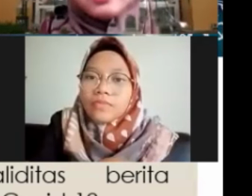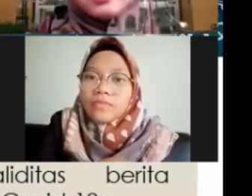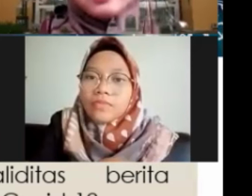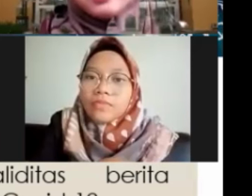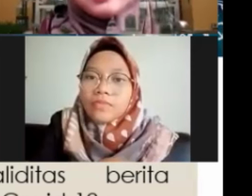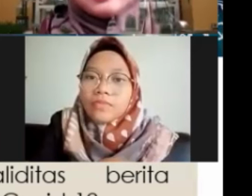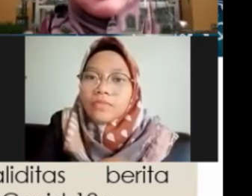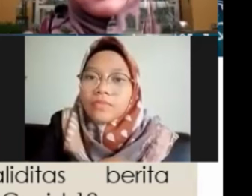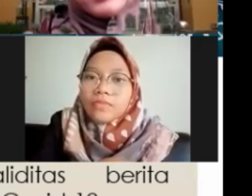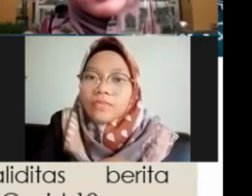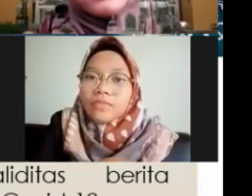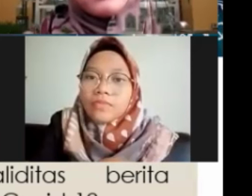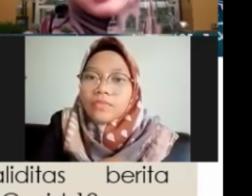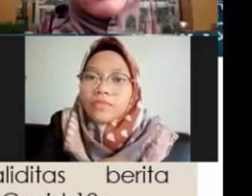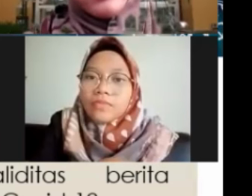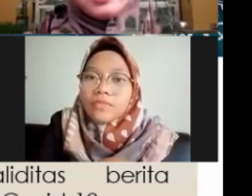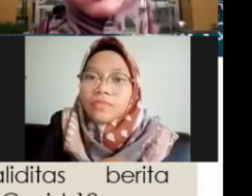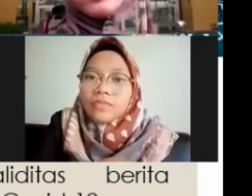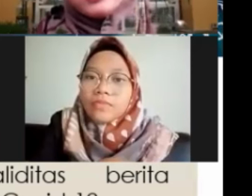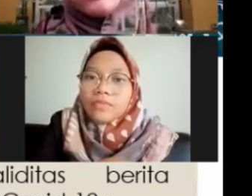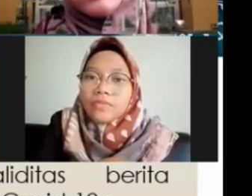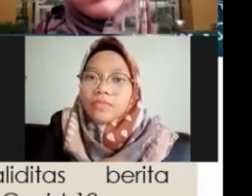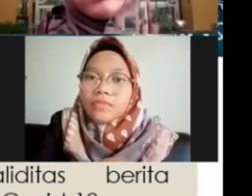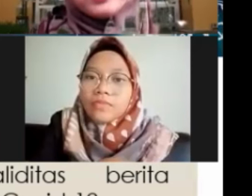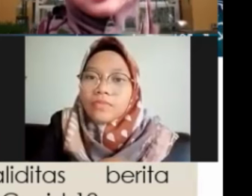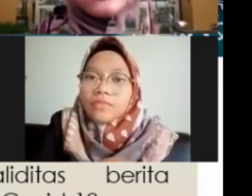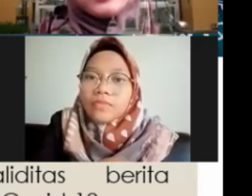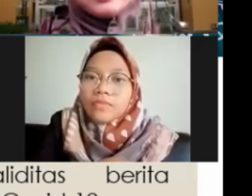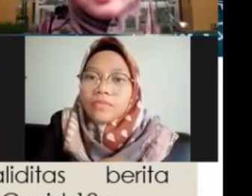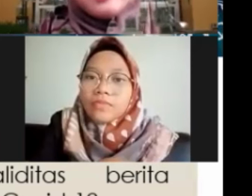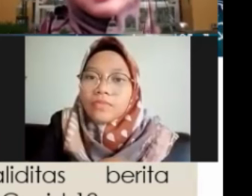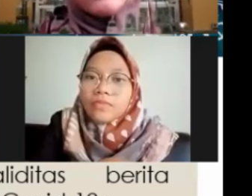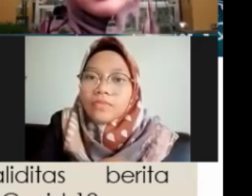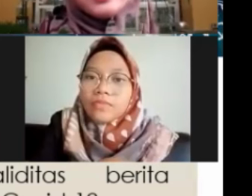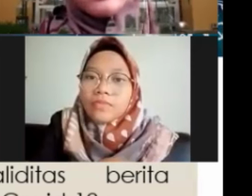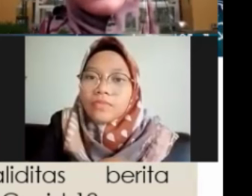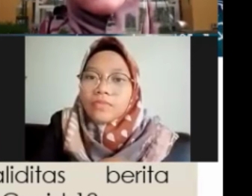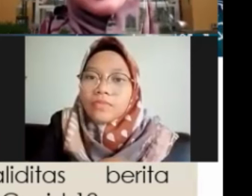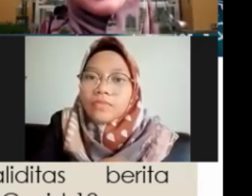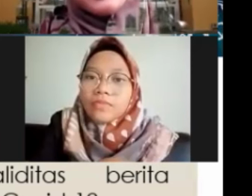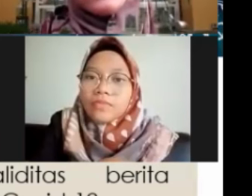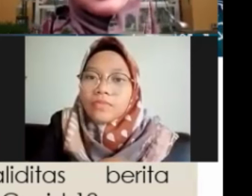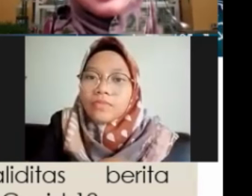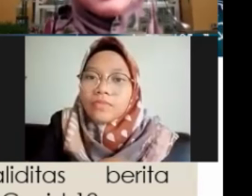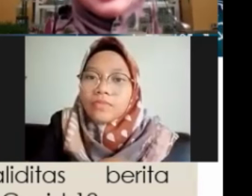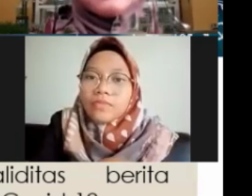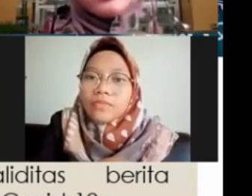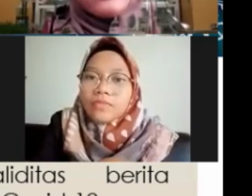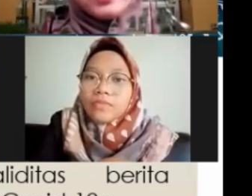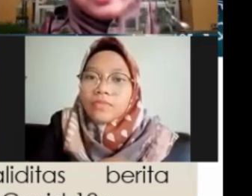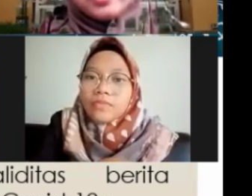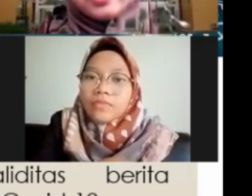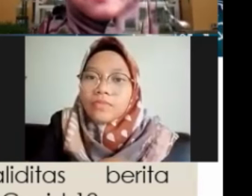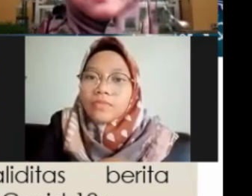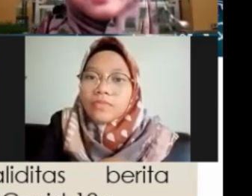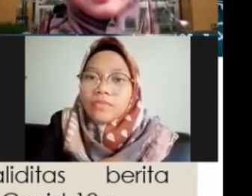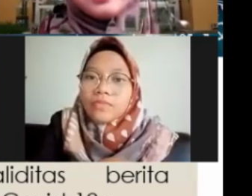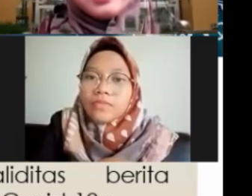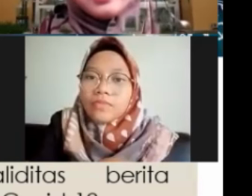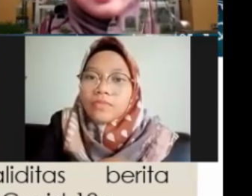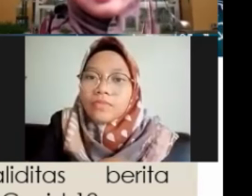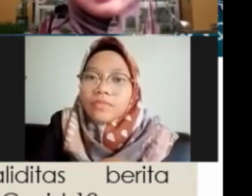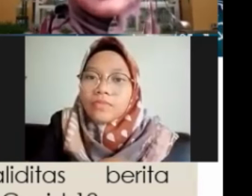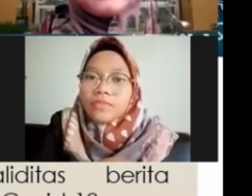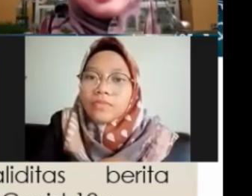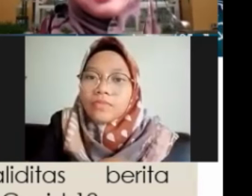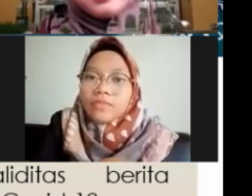ini, kita bisa menyimpulkan bahwa secara umum vaksin COVID-19 aman digunakan untuk menimbulkan kekebalan pada COVID-19. Nah,